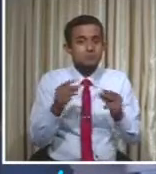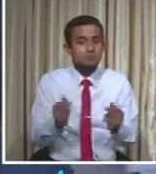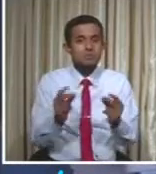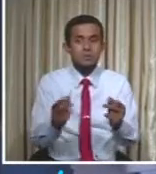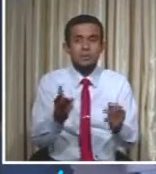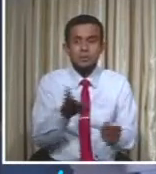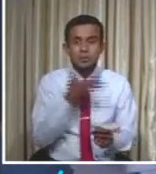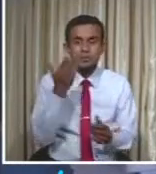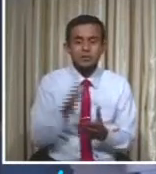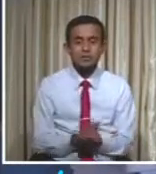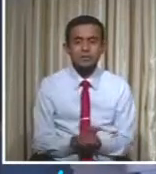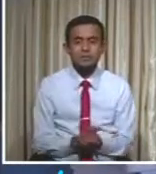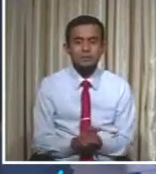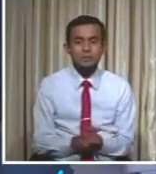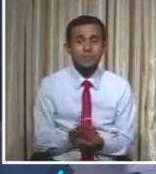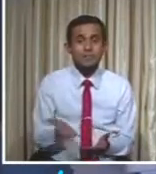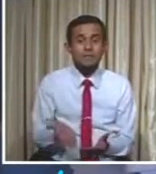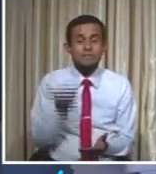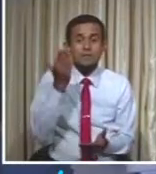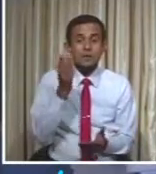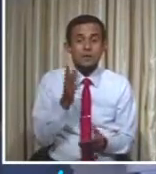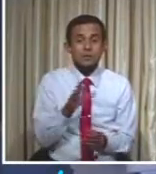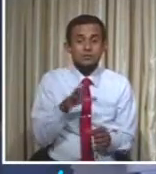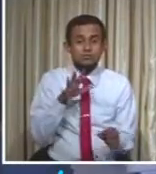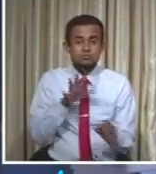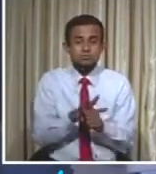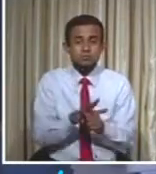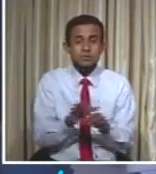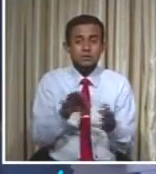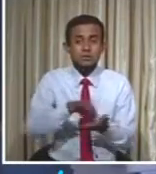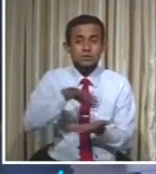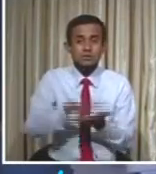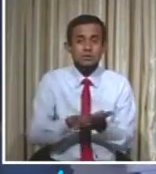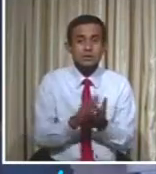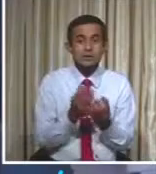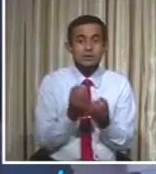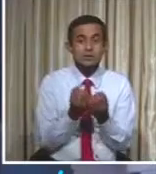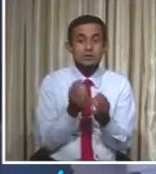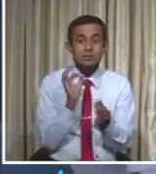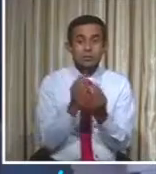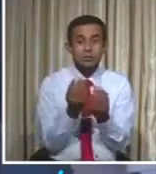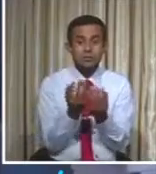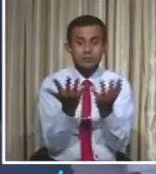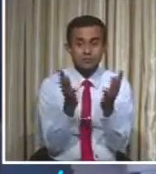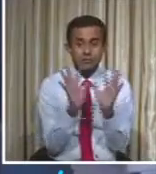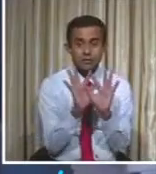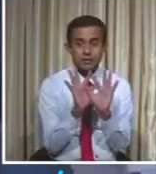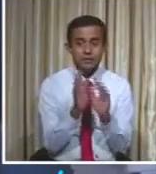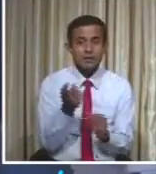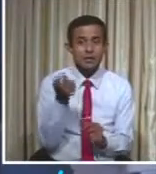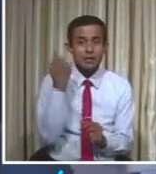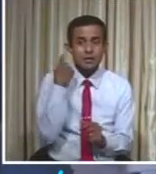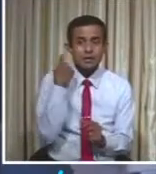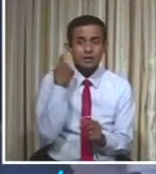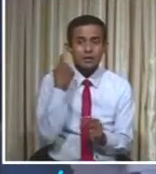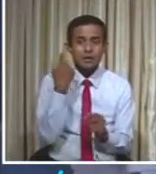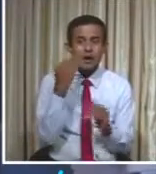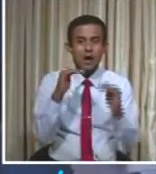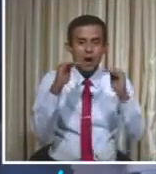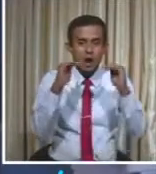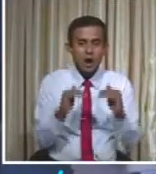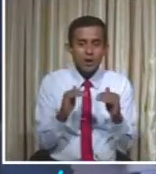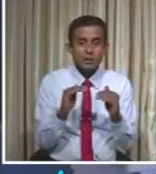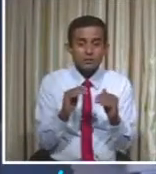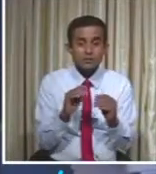කරන්න පුළුවන්. වැඩි වාෂ්ප පීඩනය නිසා ස්ථාවර ගිනි දැල්ලක් ඇති වෙයි. කලින් තිබිච්ච එකේ අඩු වාෂ්ප පීඩනය